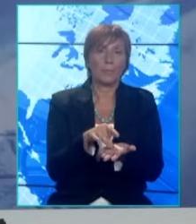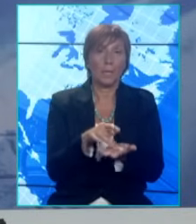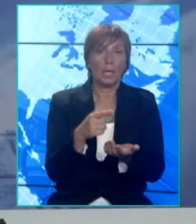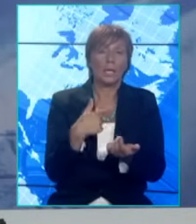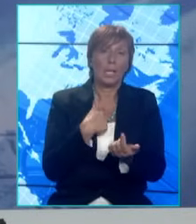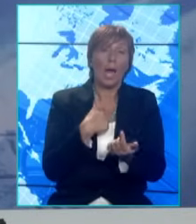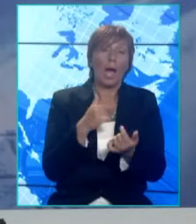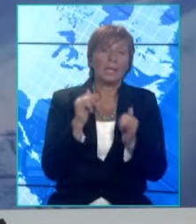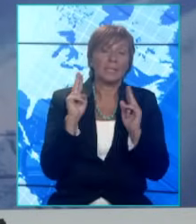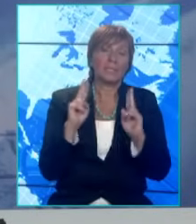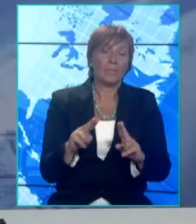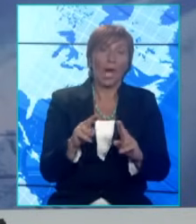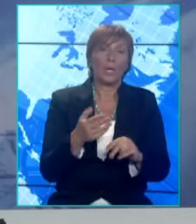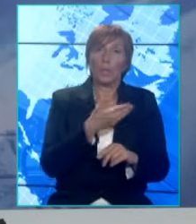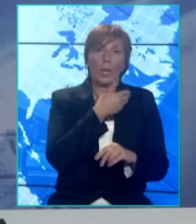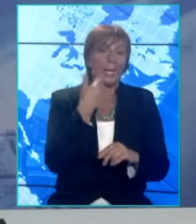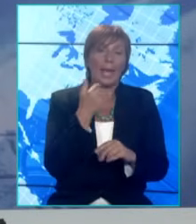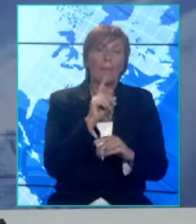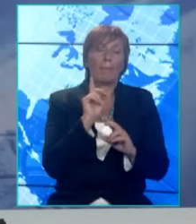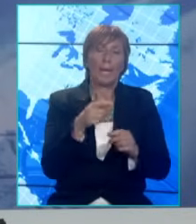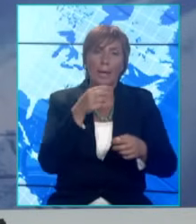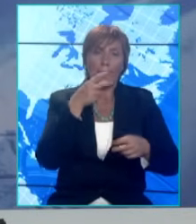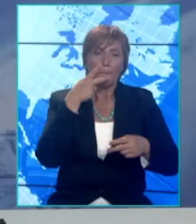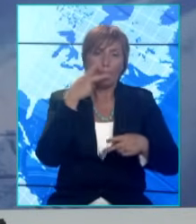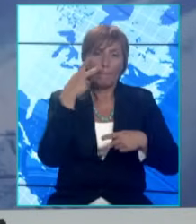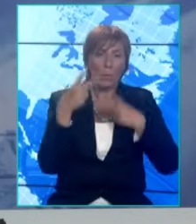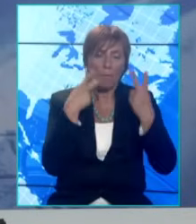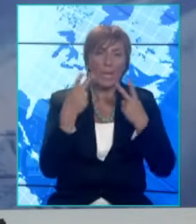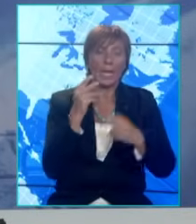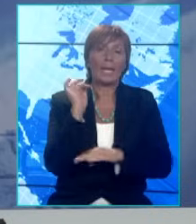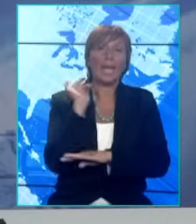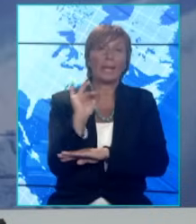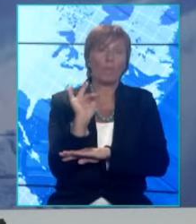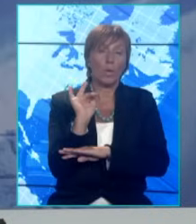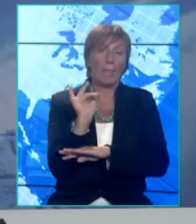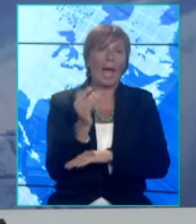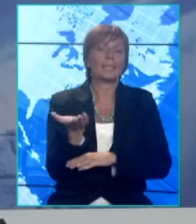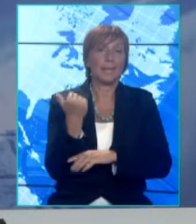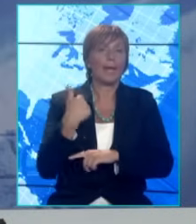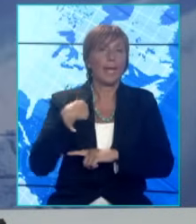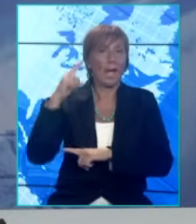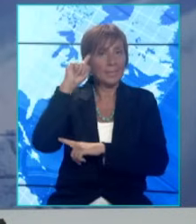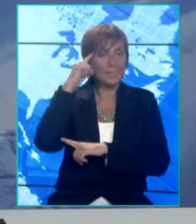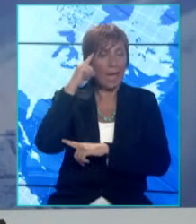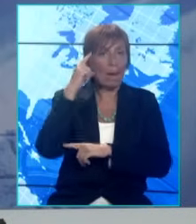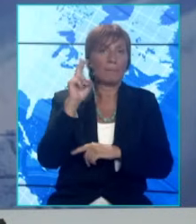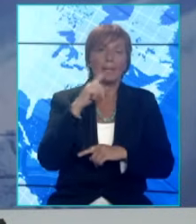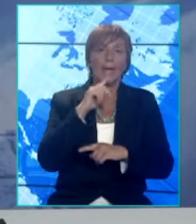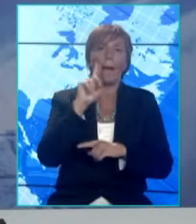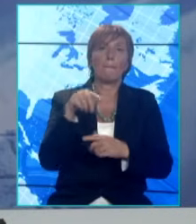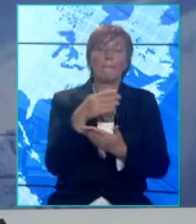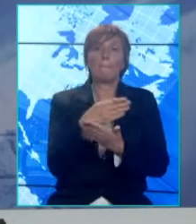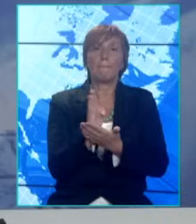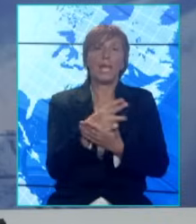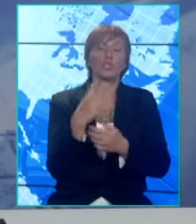Pa ja uistinu nemam neke provjerene informacije, ali znam da je među